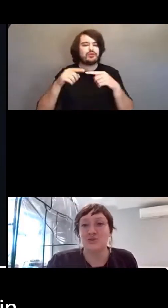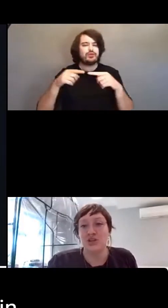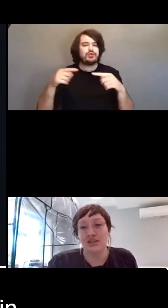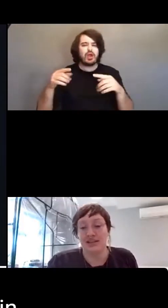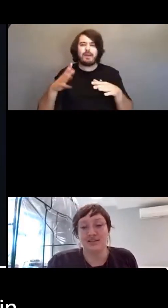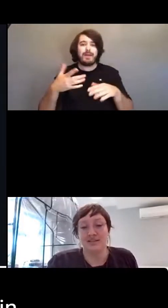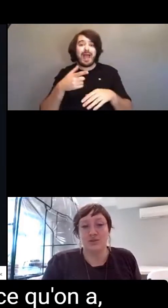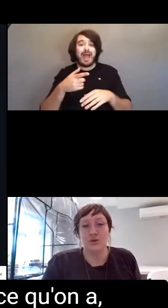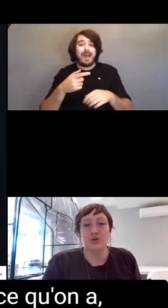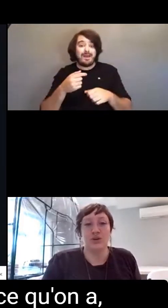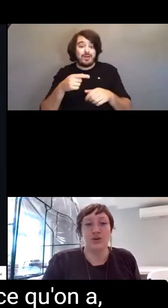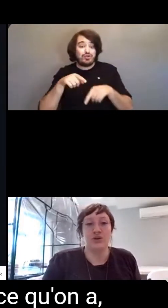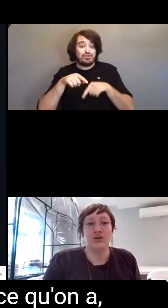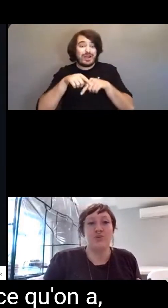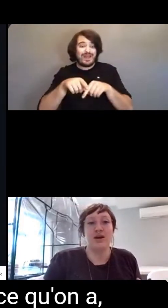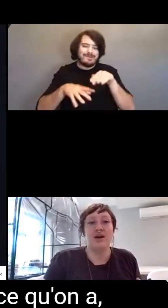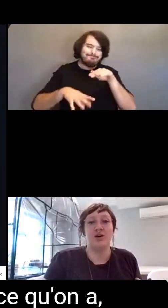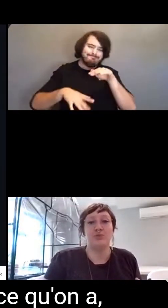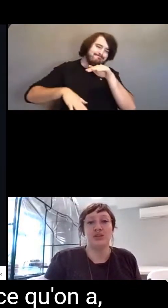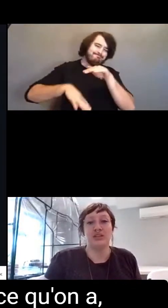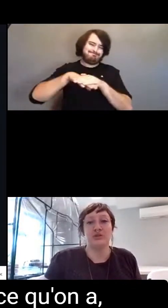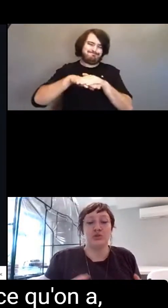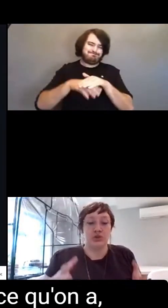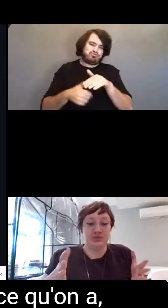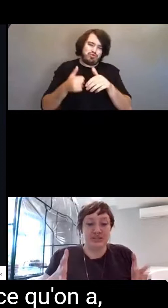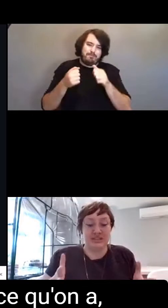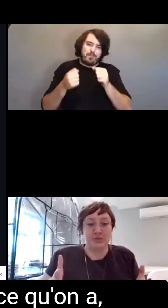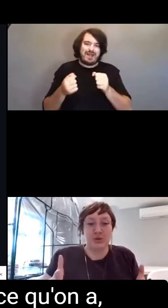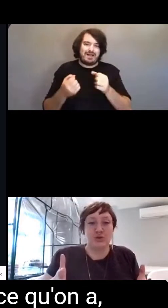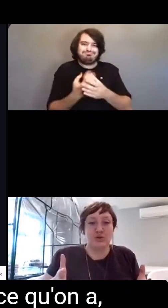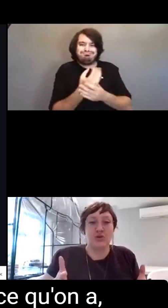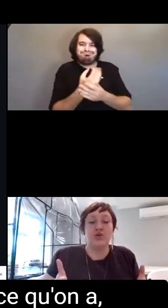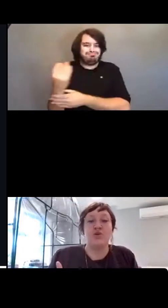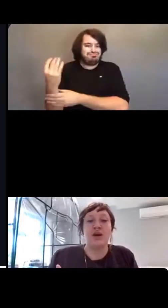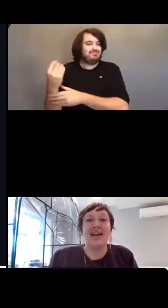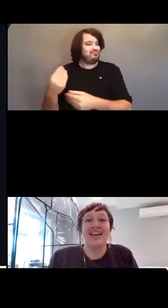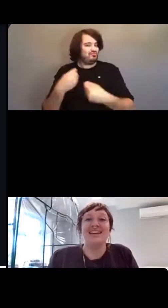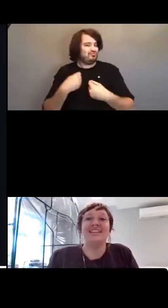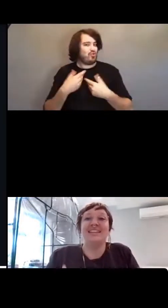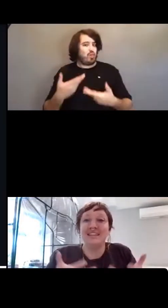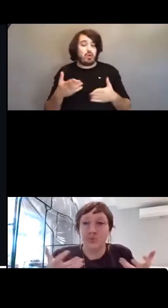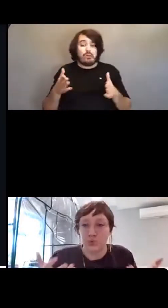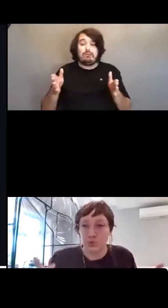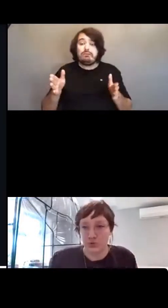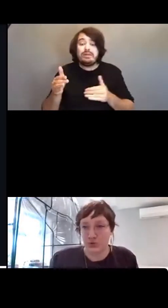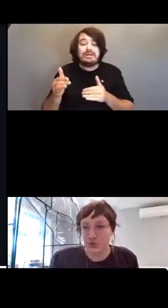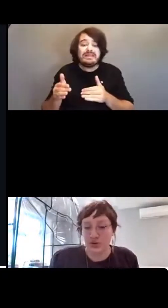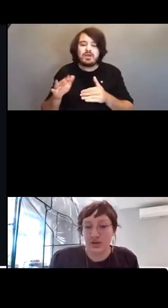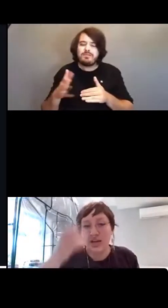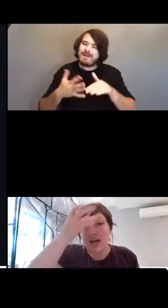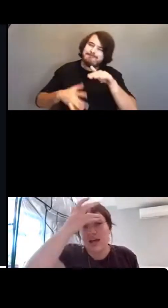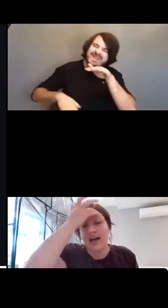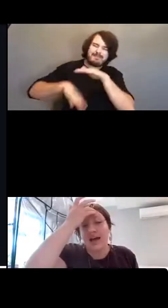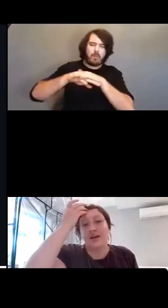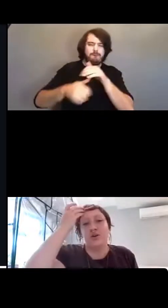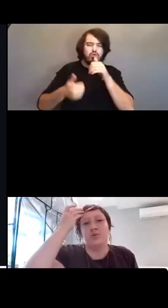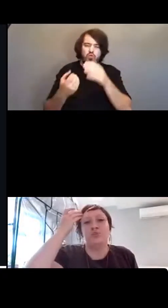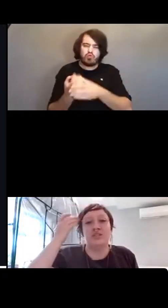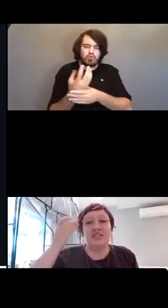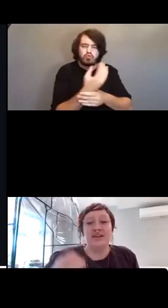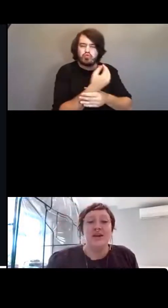potentiel du jardin. Donc, comment obtenir sur le petit espace qu'on a, comment aider nos cultures